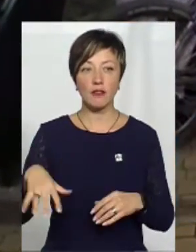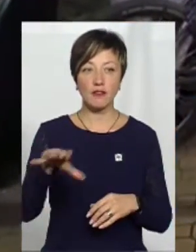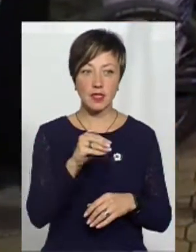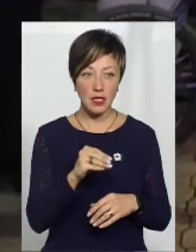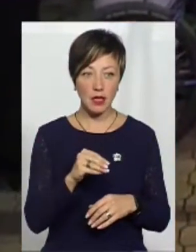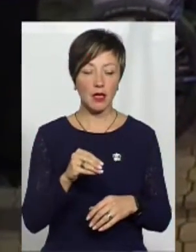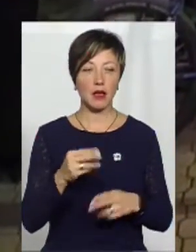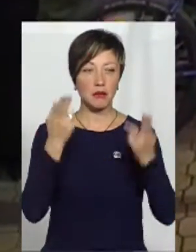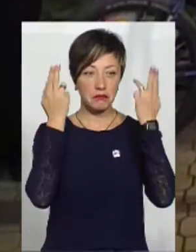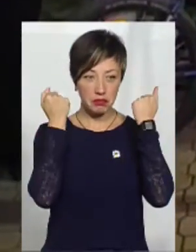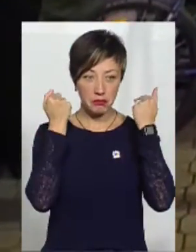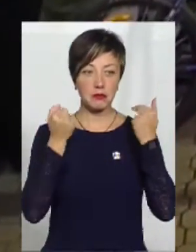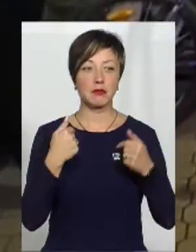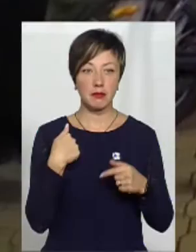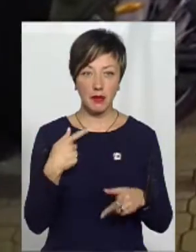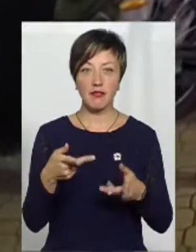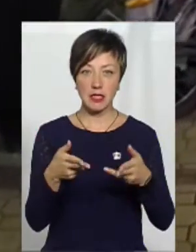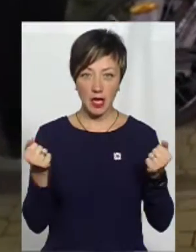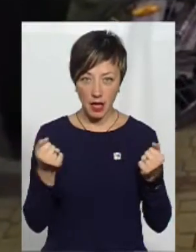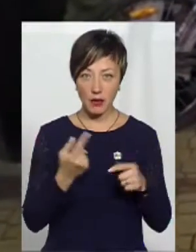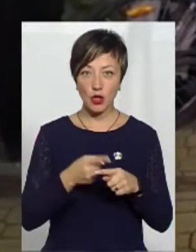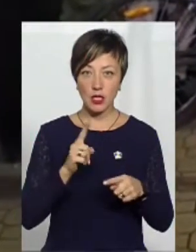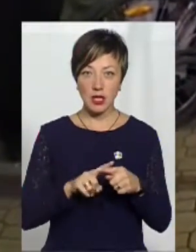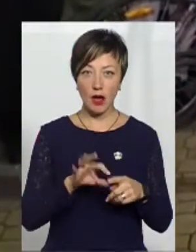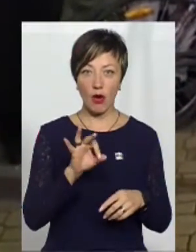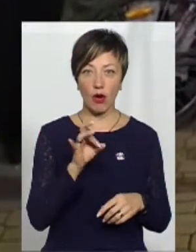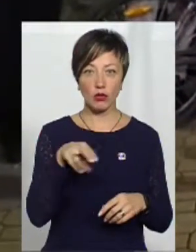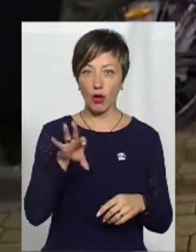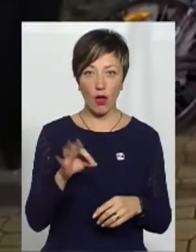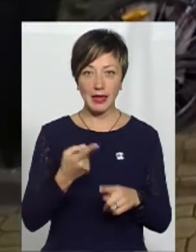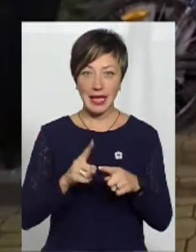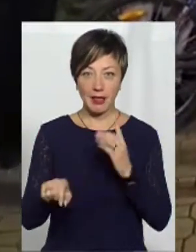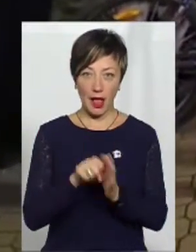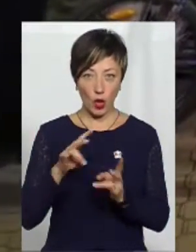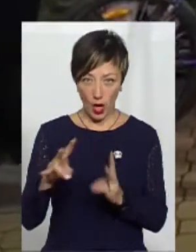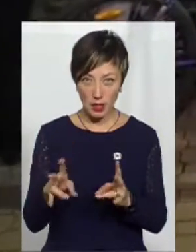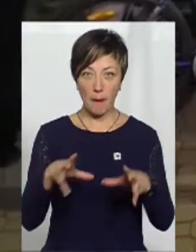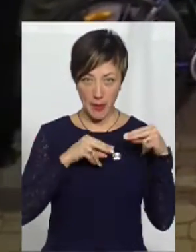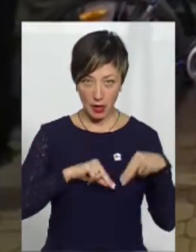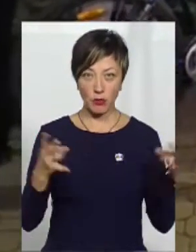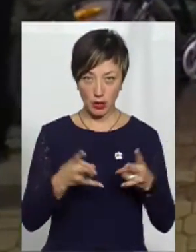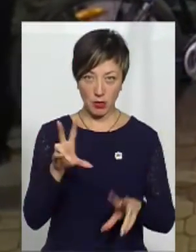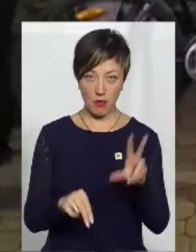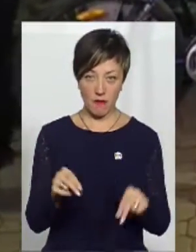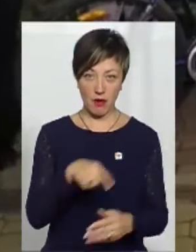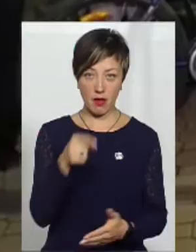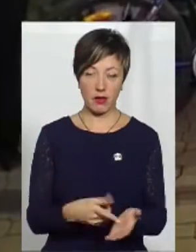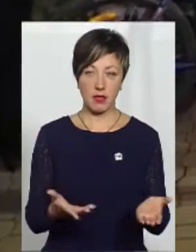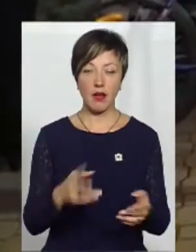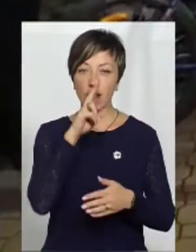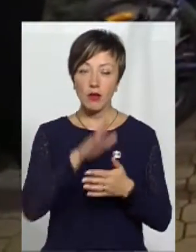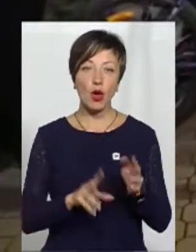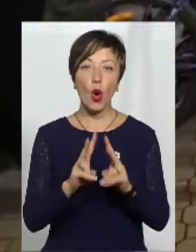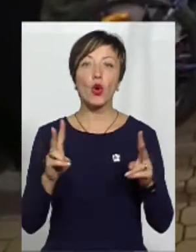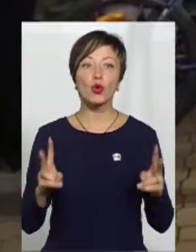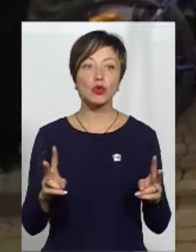проковтнемо, значить ми визнаємо, що ОРДЛО – це не терористи, це рівноправні партнери, і з ними потрібно рахуватися. Вибачте, а хто